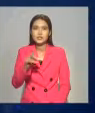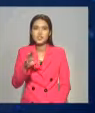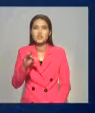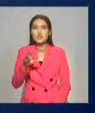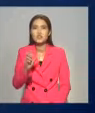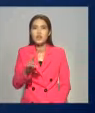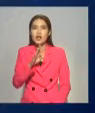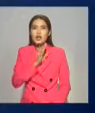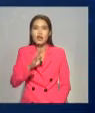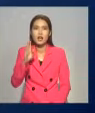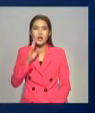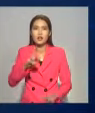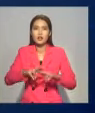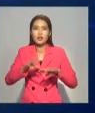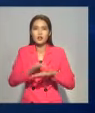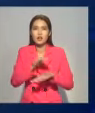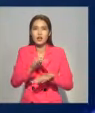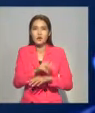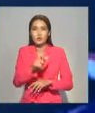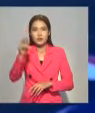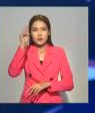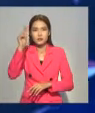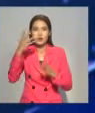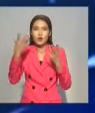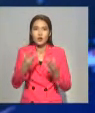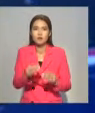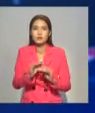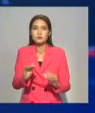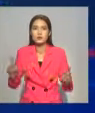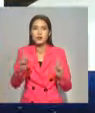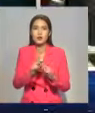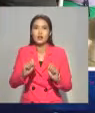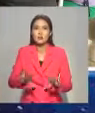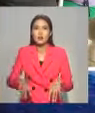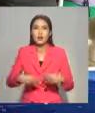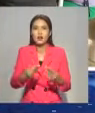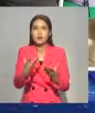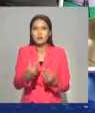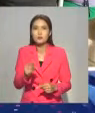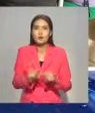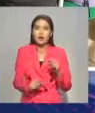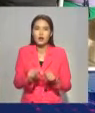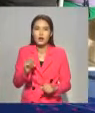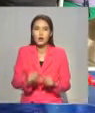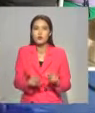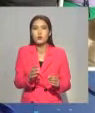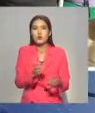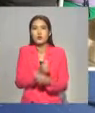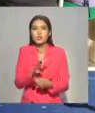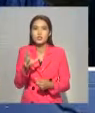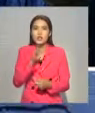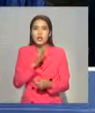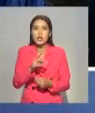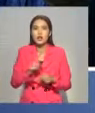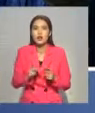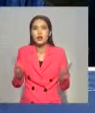жардағы әйелдер колониясында жазасын өтеушілер білім күні қарсаңында балалармен кездесуге мүмкіндік алды. Бауыр ет баласын құшағына қысып, жақындарымен